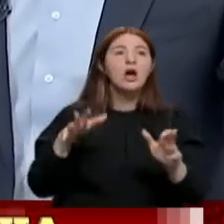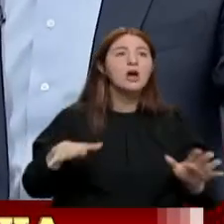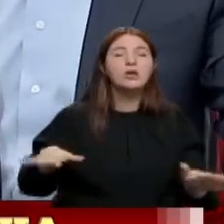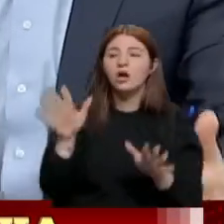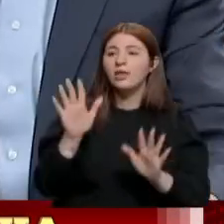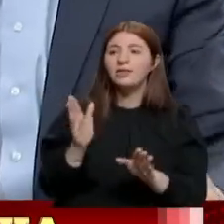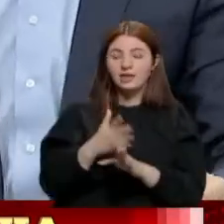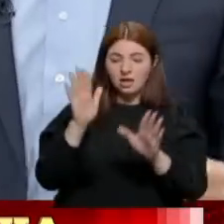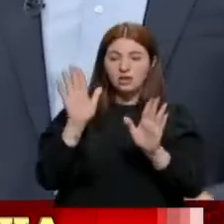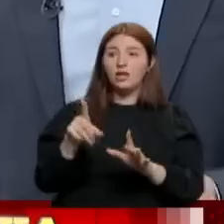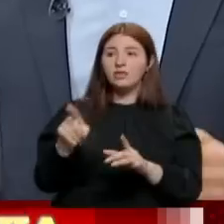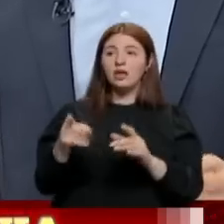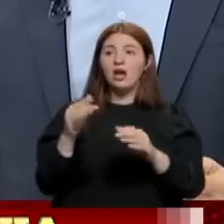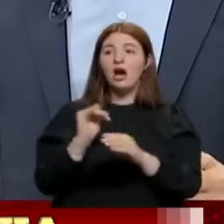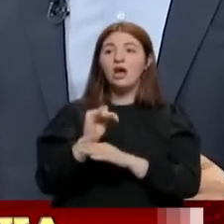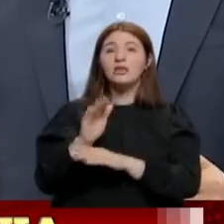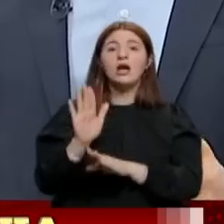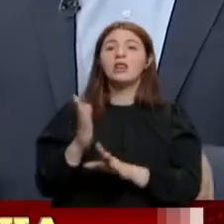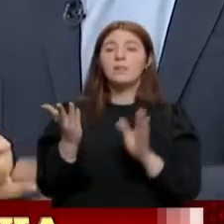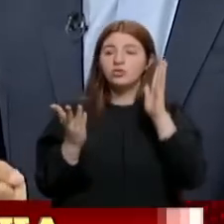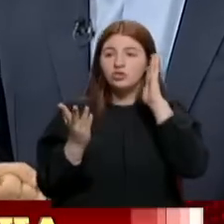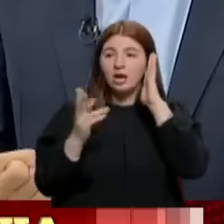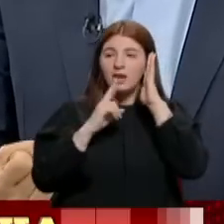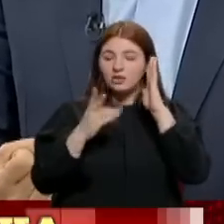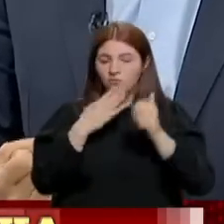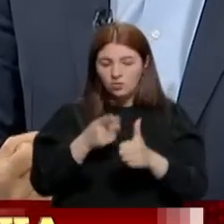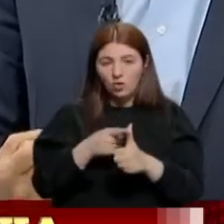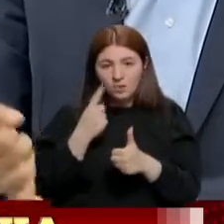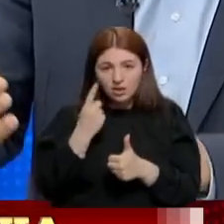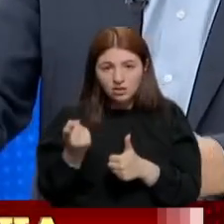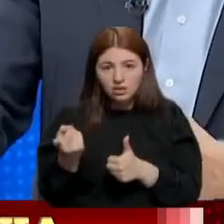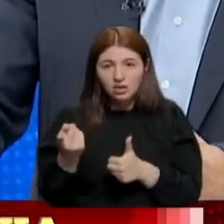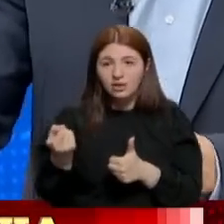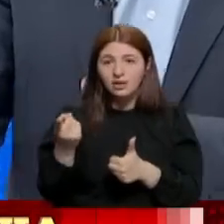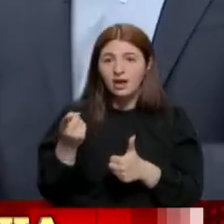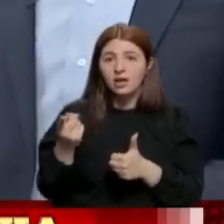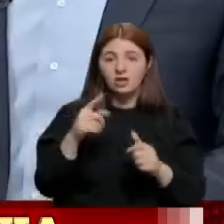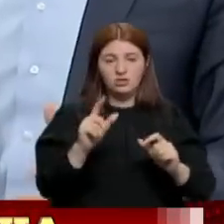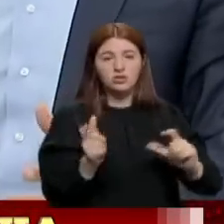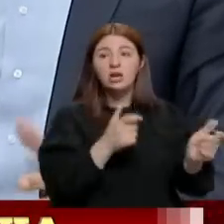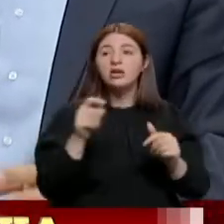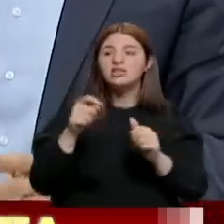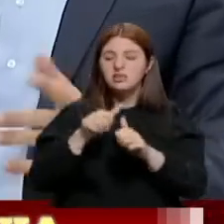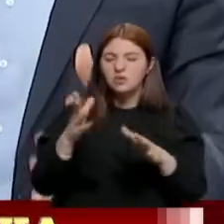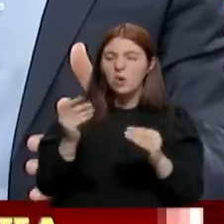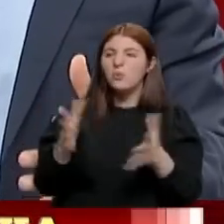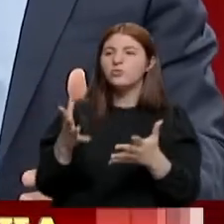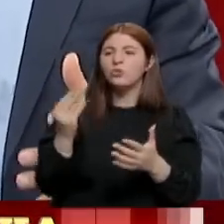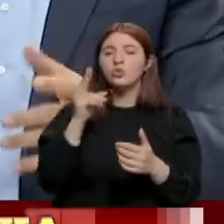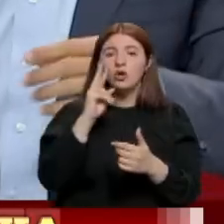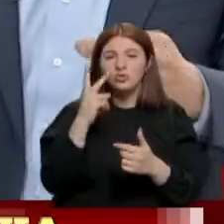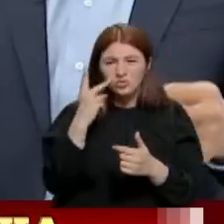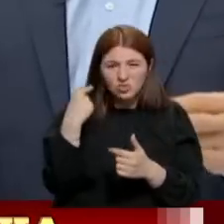döndü. Niye? Kalanlar hayatta kalamadılar. Çünkü elektrikleri yoktu bakın. Yani sistemin gerçekten ne kadar çürük olduğunu gördük. Düşünebiliyor